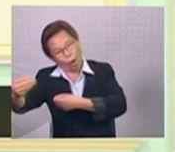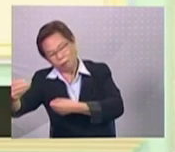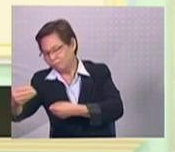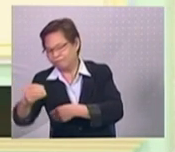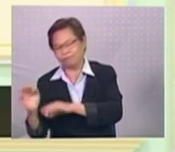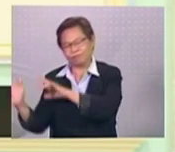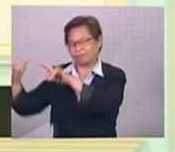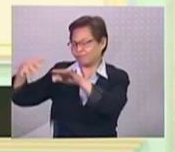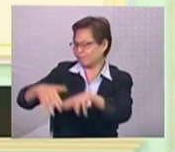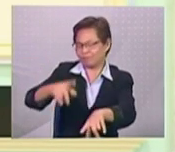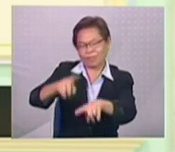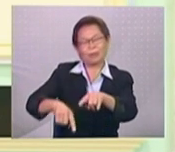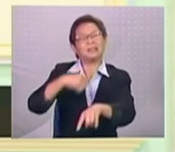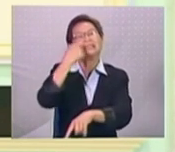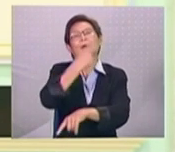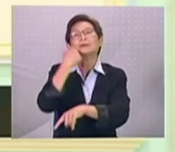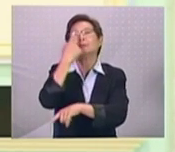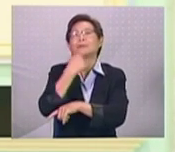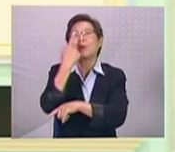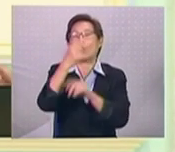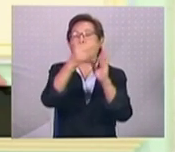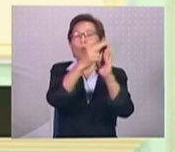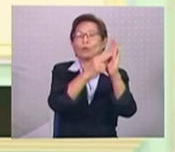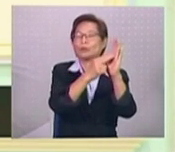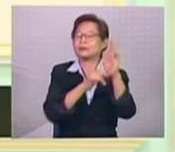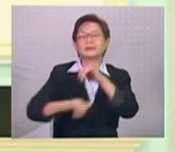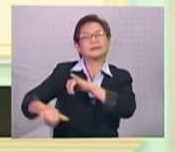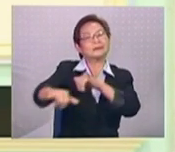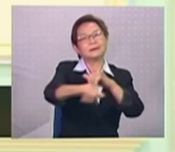ni. Sesiapa saja, undang-undang kita sama,